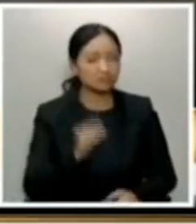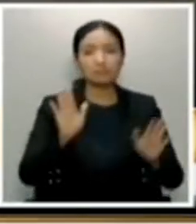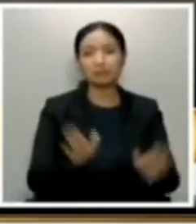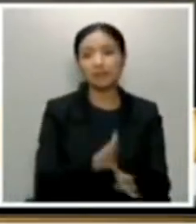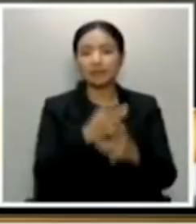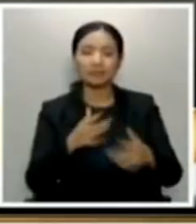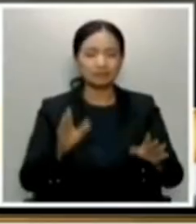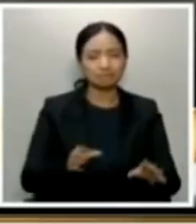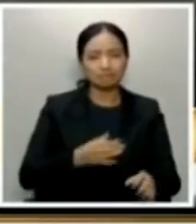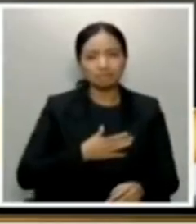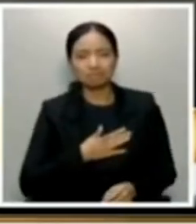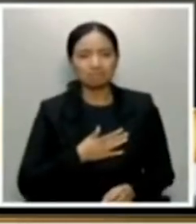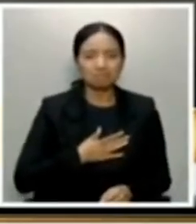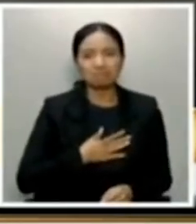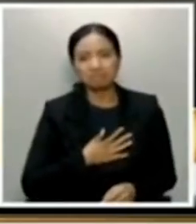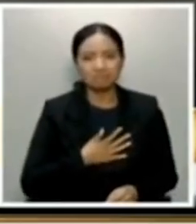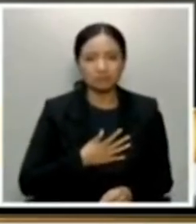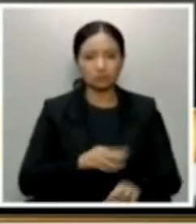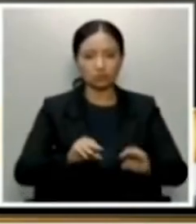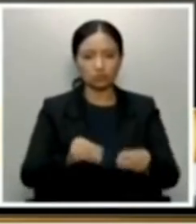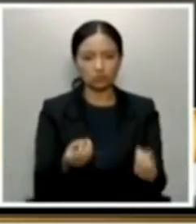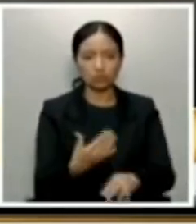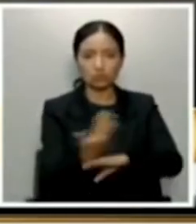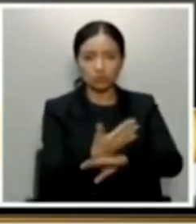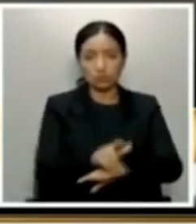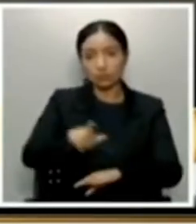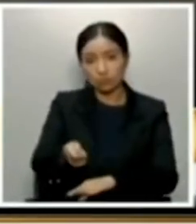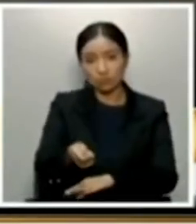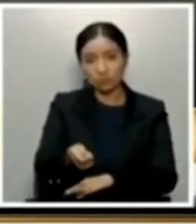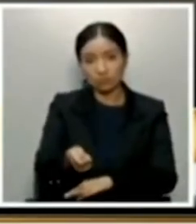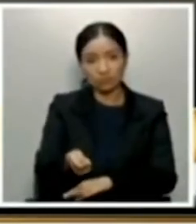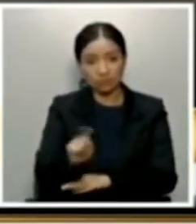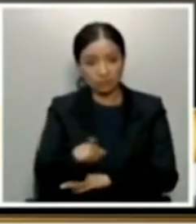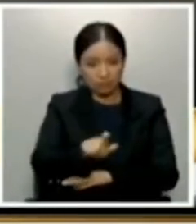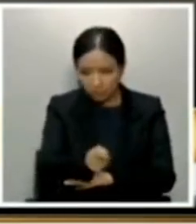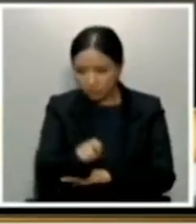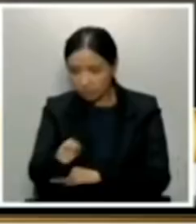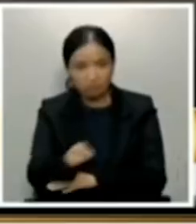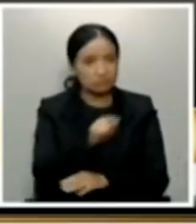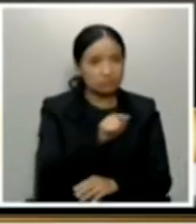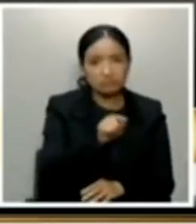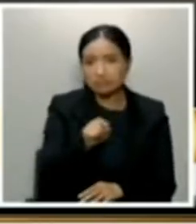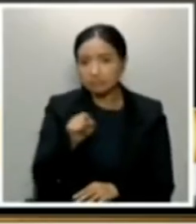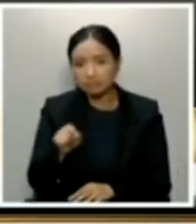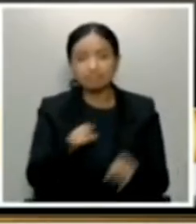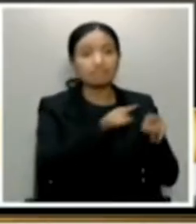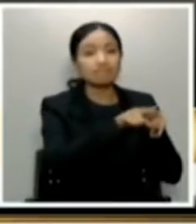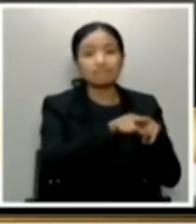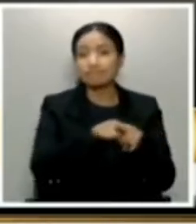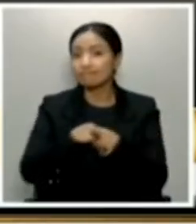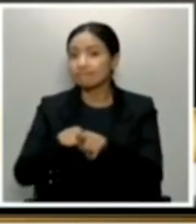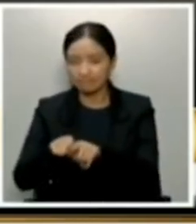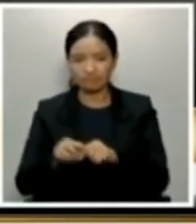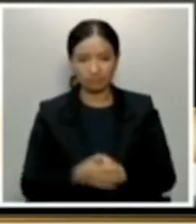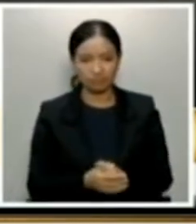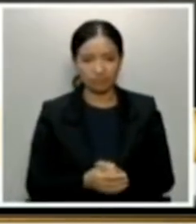จตามมาด้วยเปิดวิทยุโทรทัศน์ช่องไหนก็จะเป็นเรื่องเดียวกันหมดเรื่อง